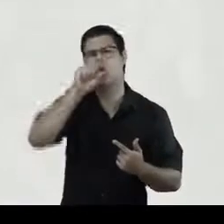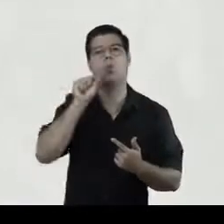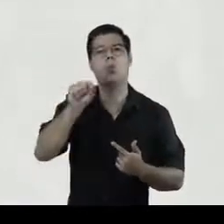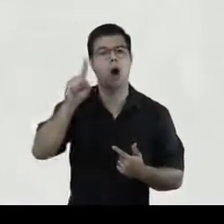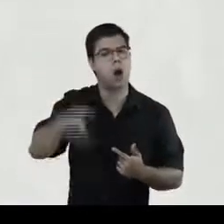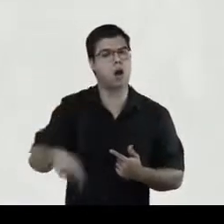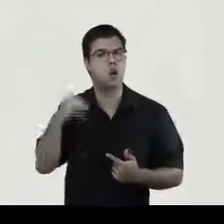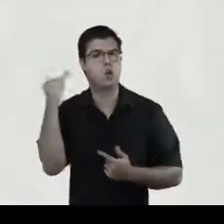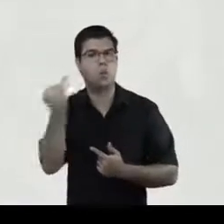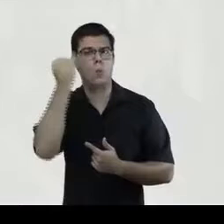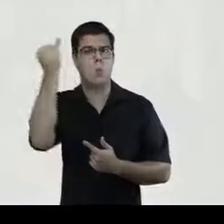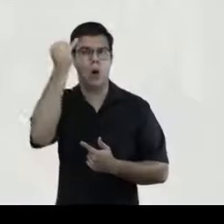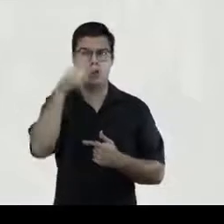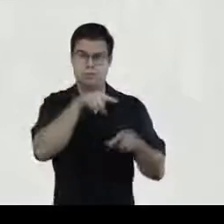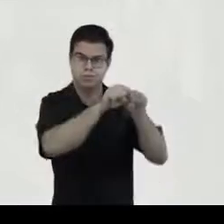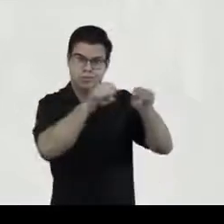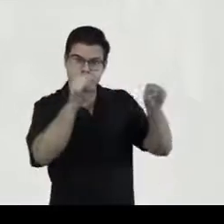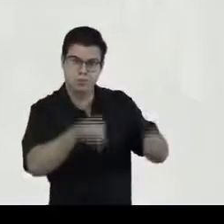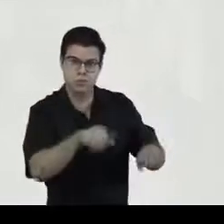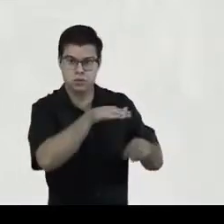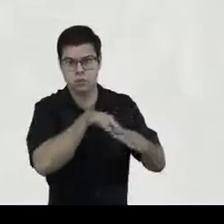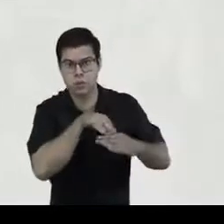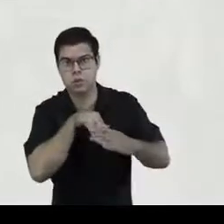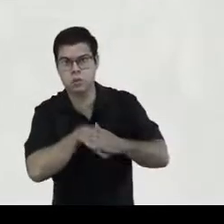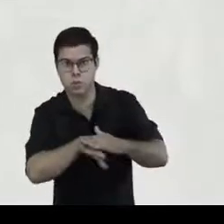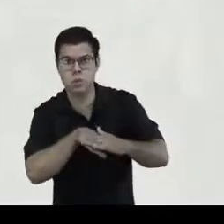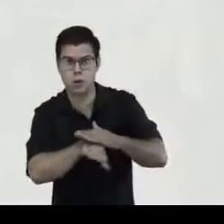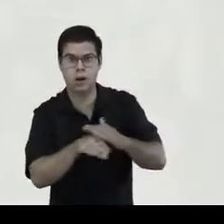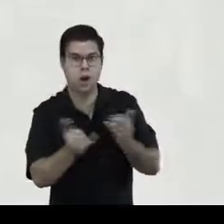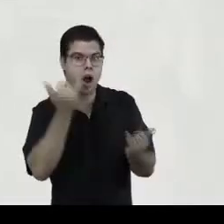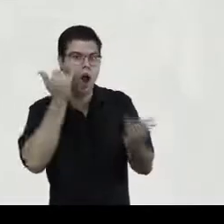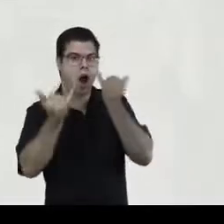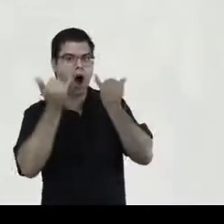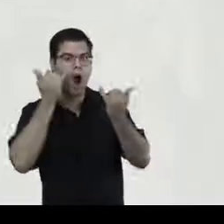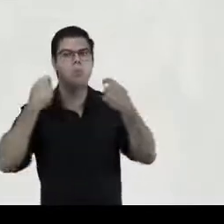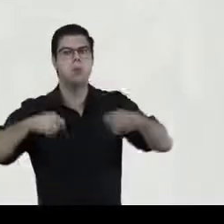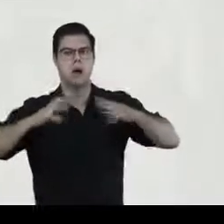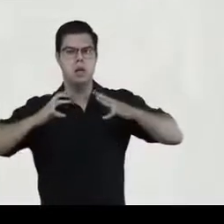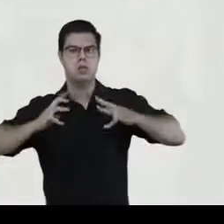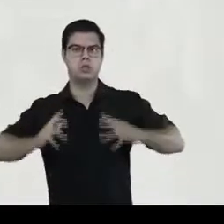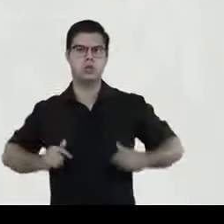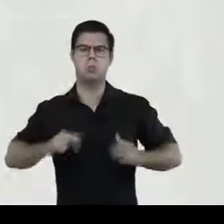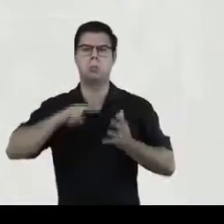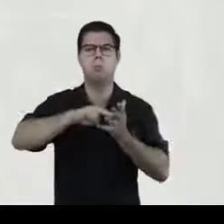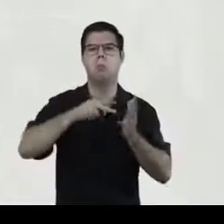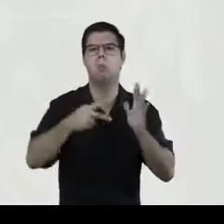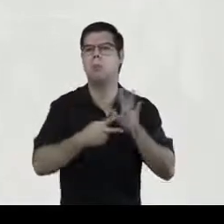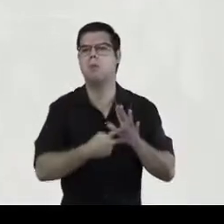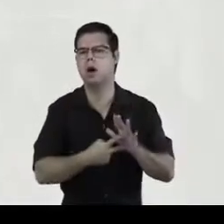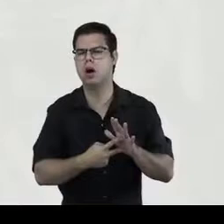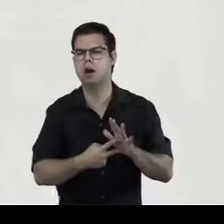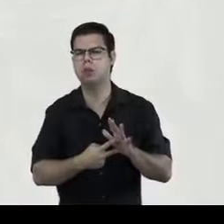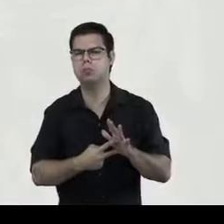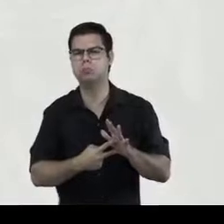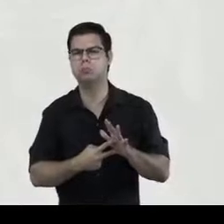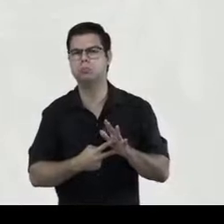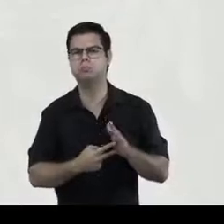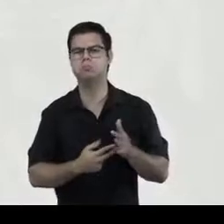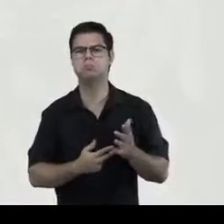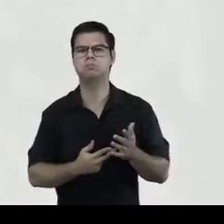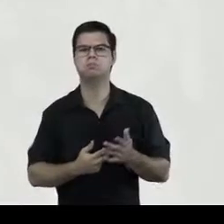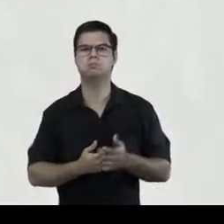in Anführungszeichen sauber sein müssen. Das heißt, es darf keine andere